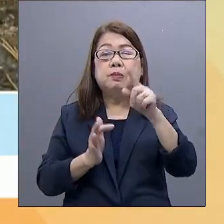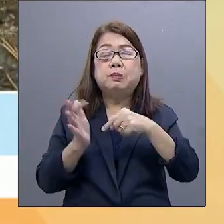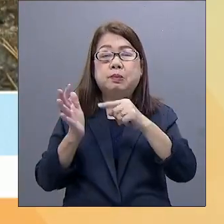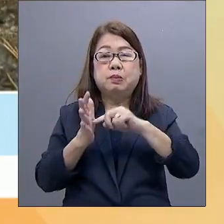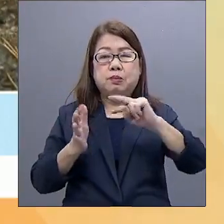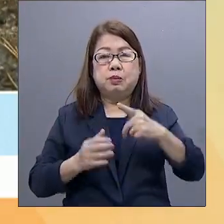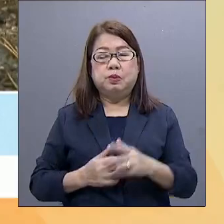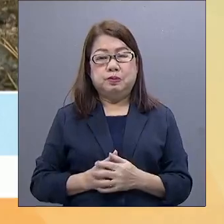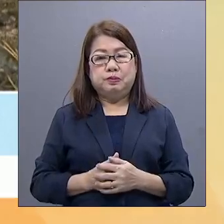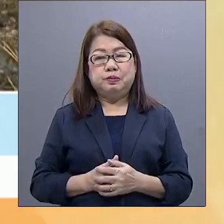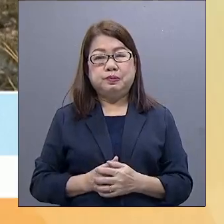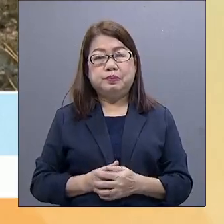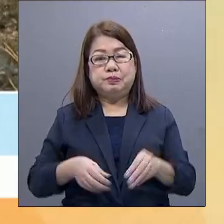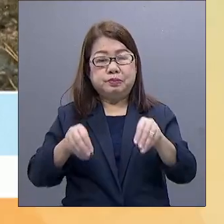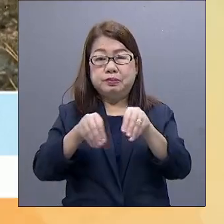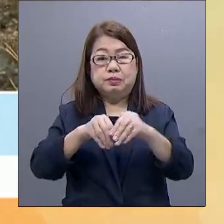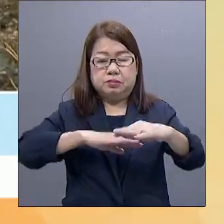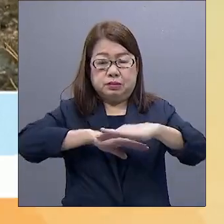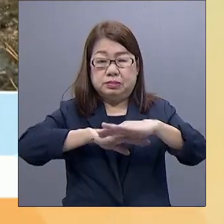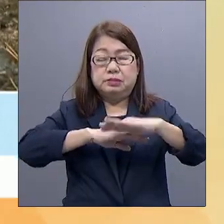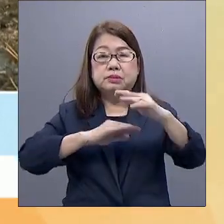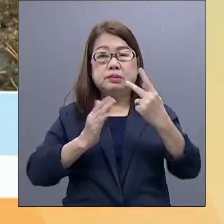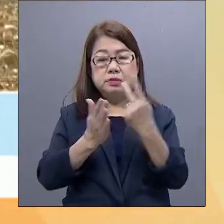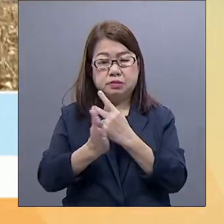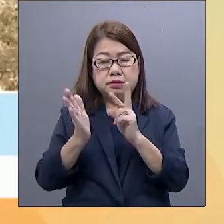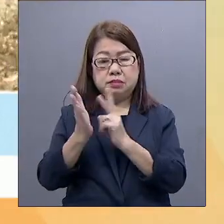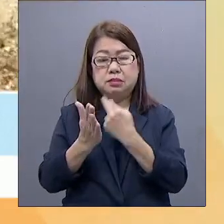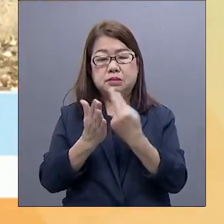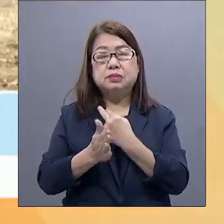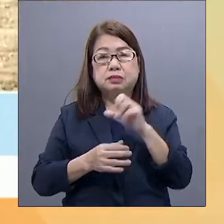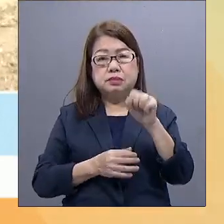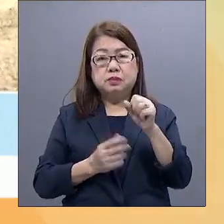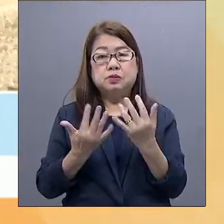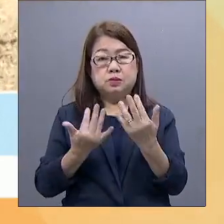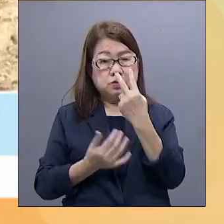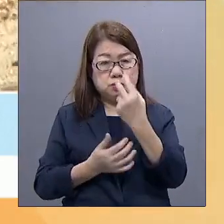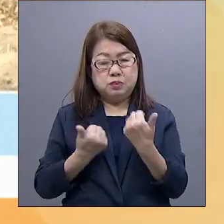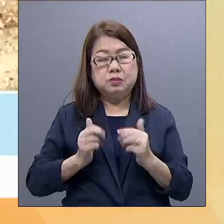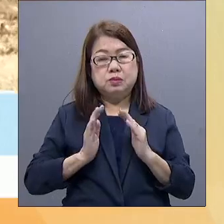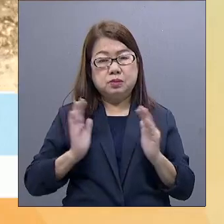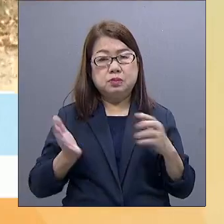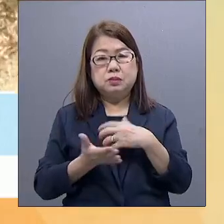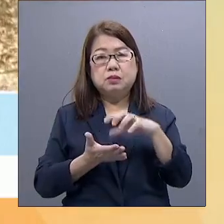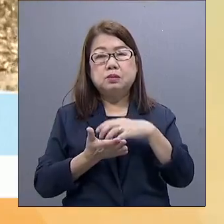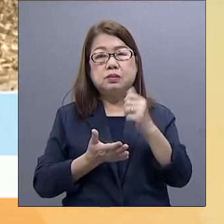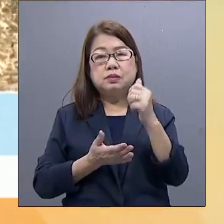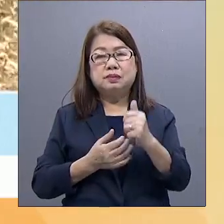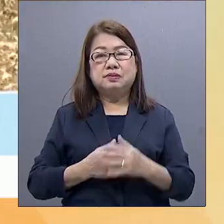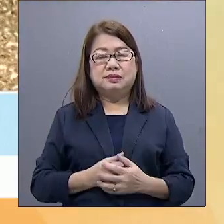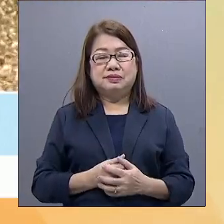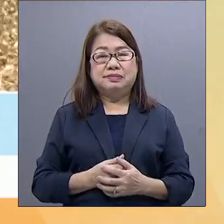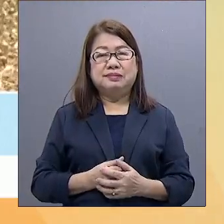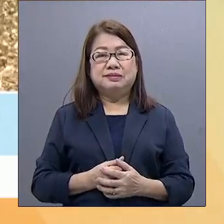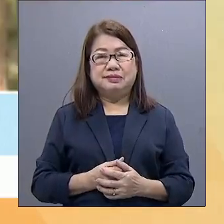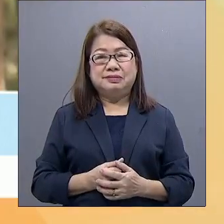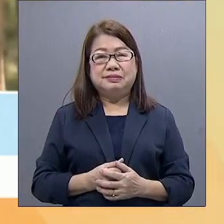ันนี้ขบคุคลสูลมากค Wilุณ AdriMes Sw